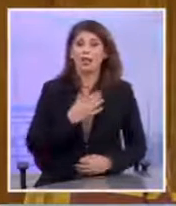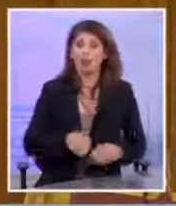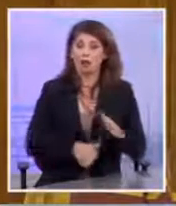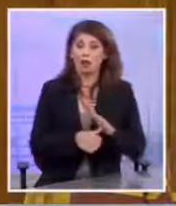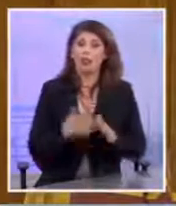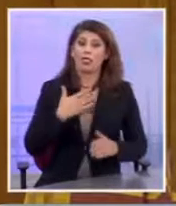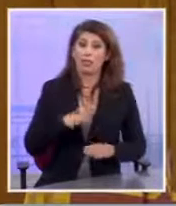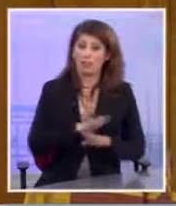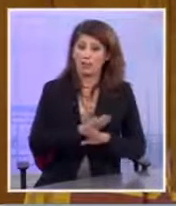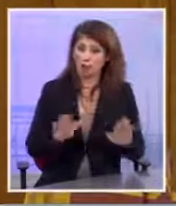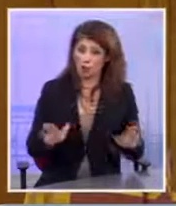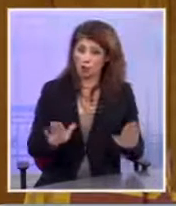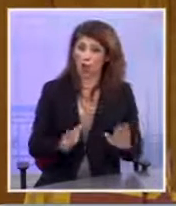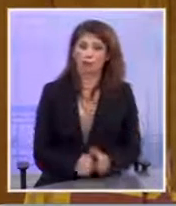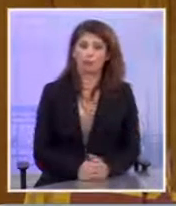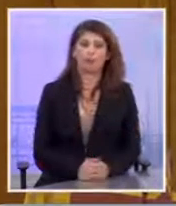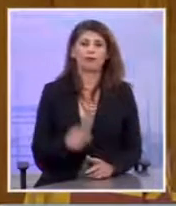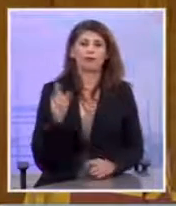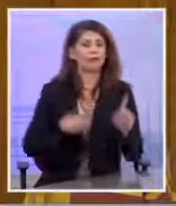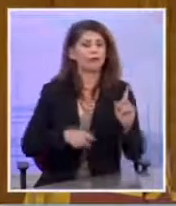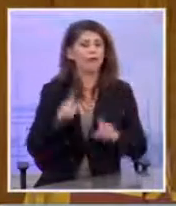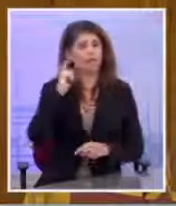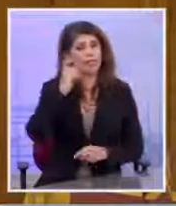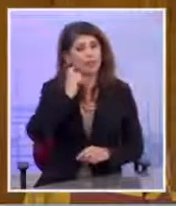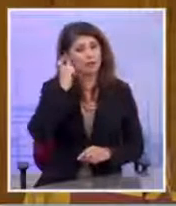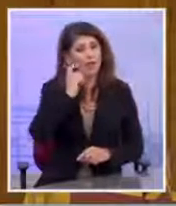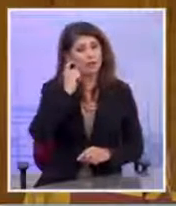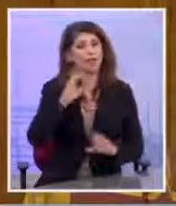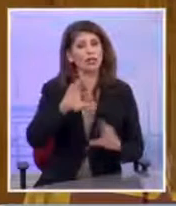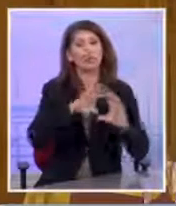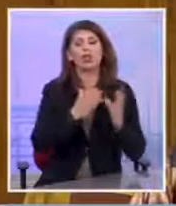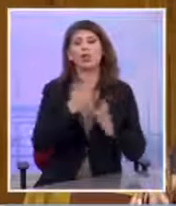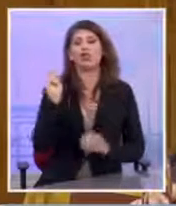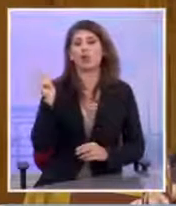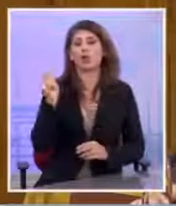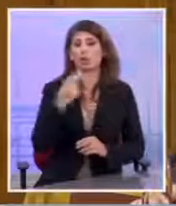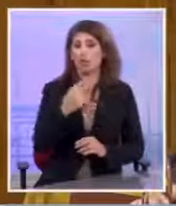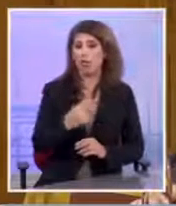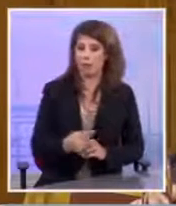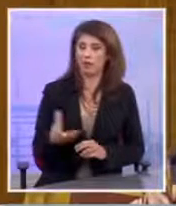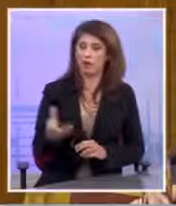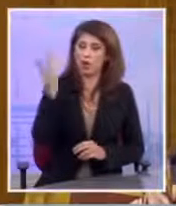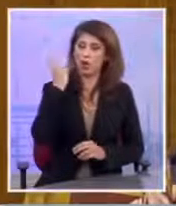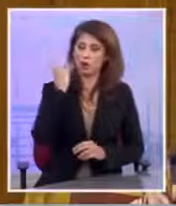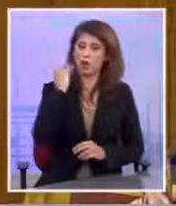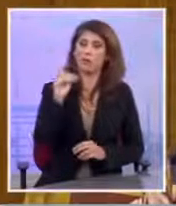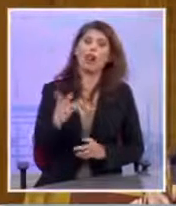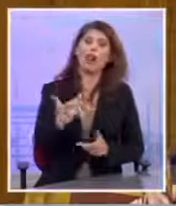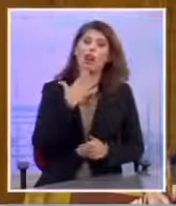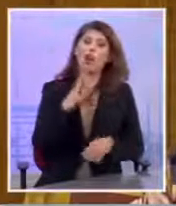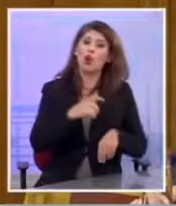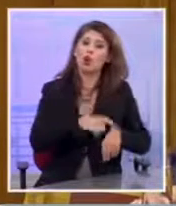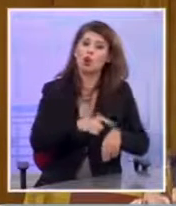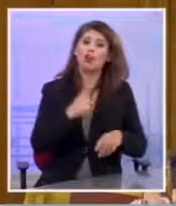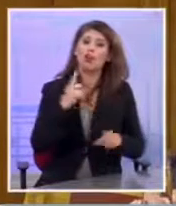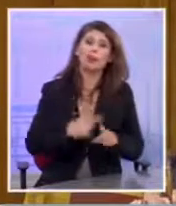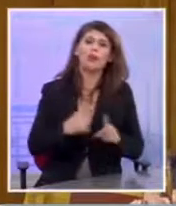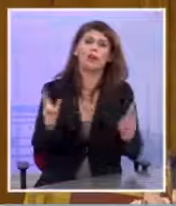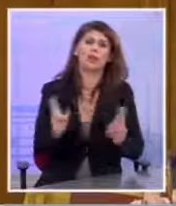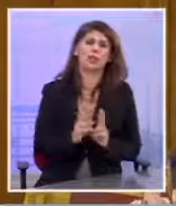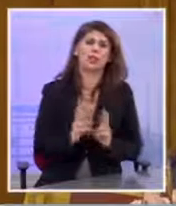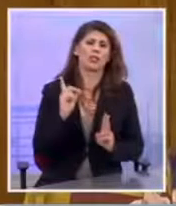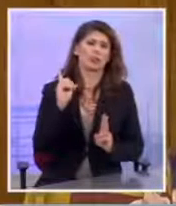να ολοκληρώσω με ορισμένες σκέψεις επί του γενικότερου πολιτικού θέματος που ακούστηκαν, αλλά λόγω χρόνου απλώς θα περιοριστώ